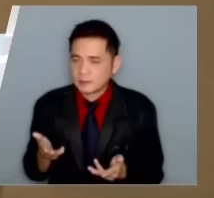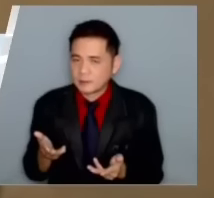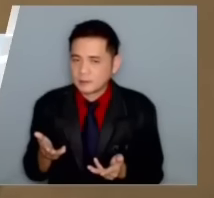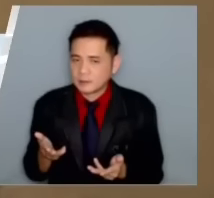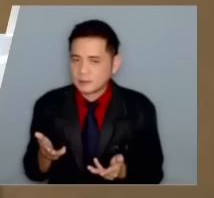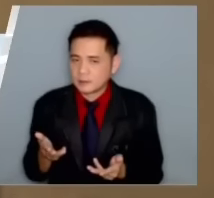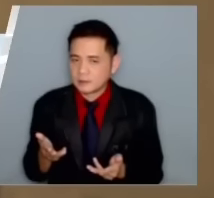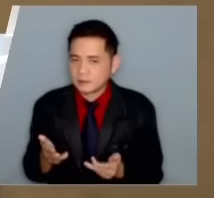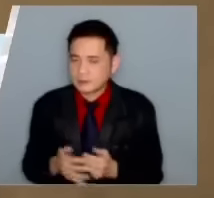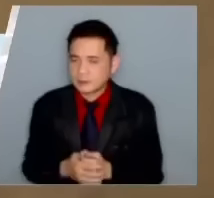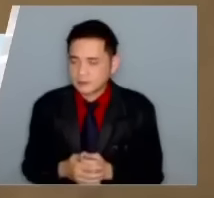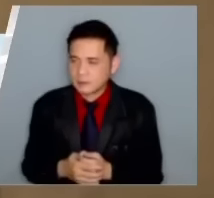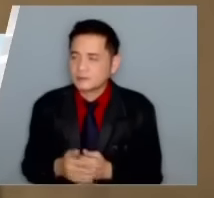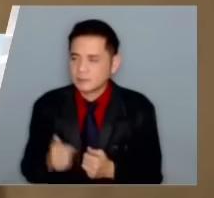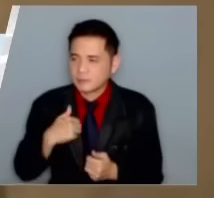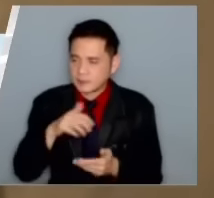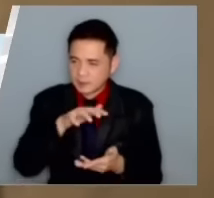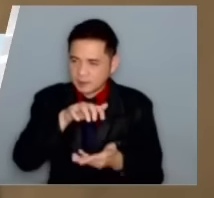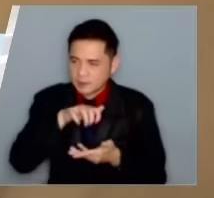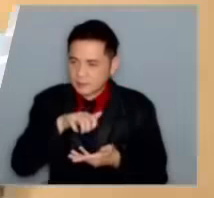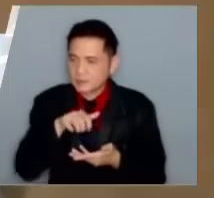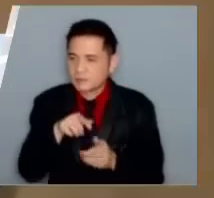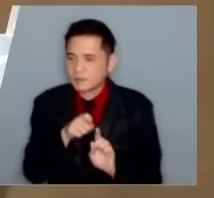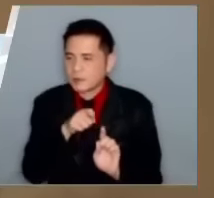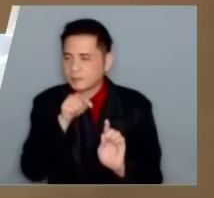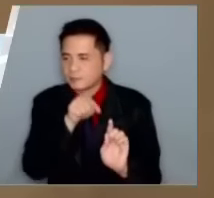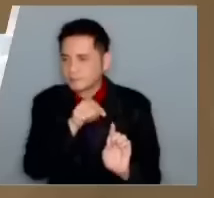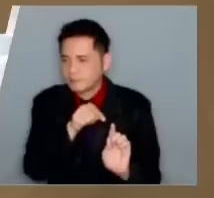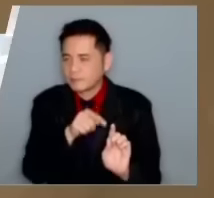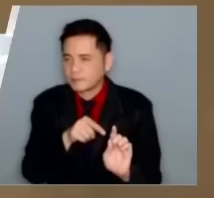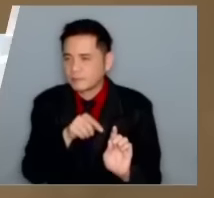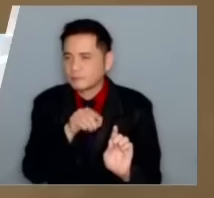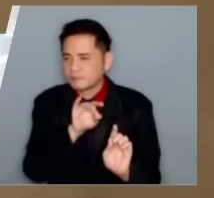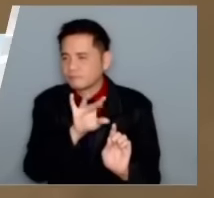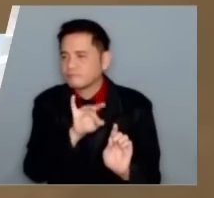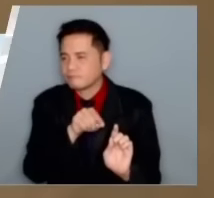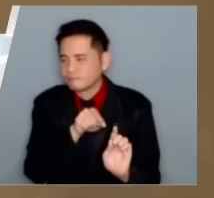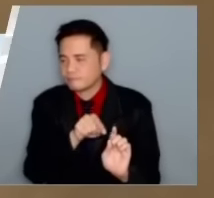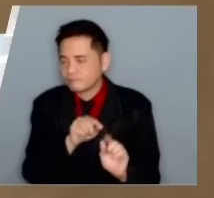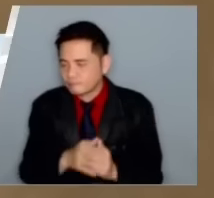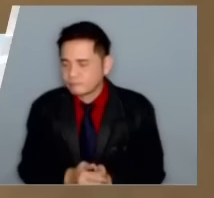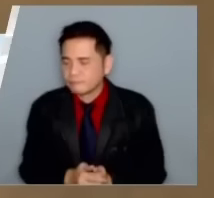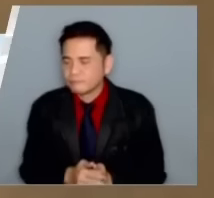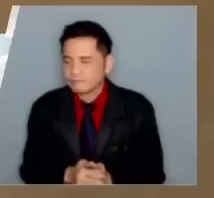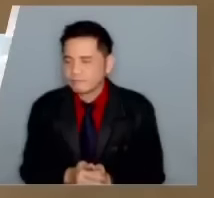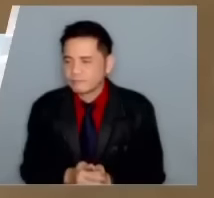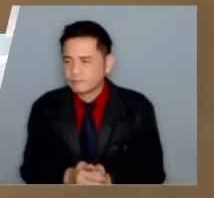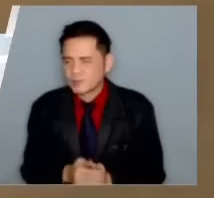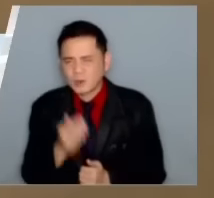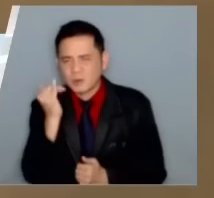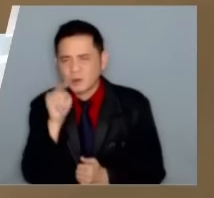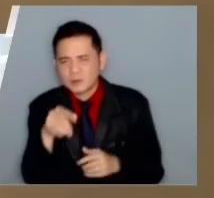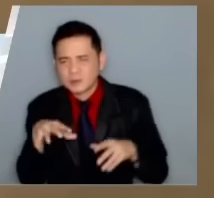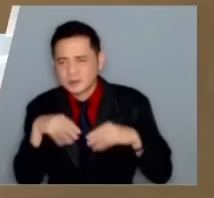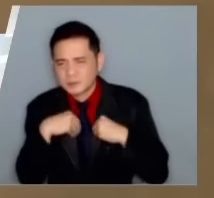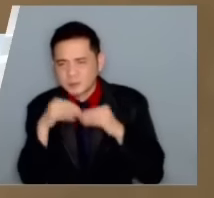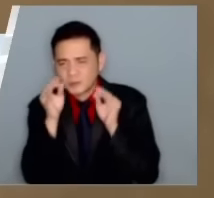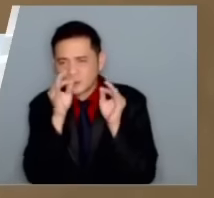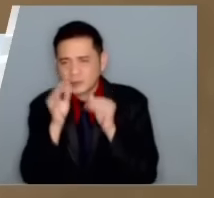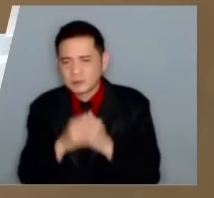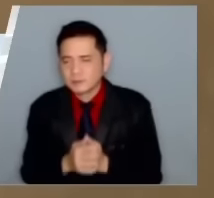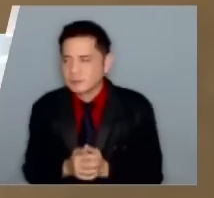Pinakuha sa akin. Pinakuha sa akin? Sino? Oo, saan? Hindi ko naman kilala yung taong yun. Di mo kilala yung nagpadala sa'yo? Bakit tinanggap mo? Eh, kasi nangangailangan ako